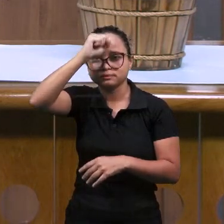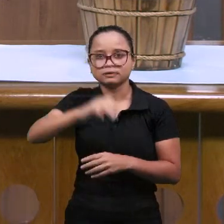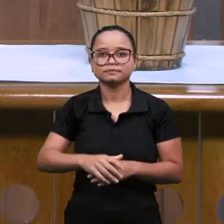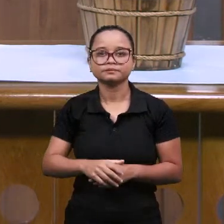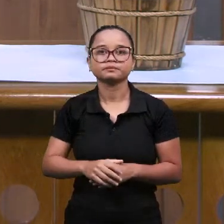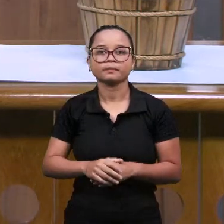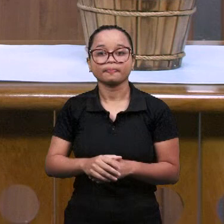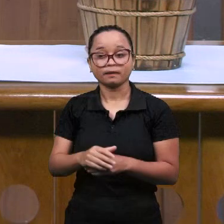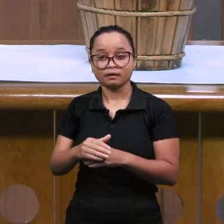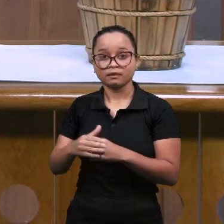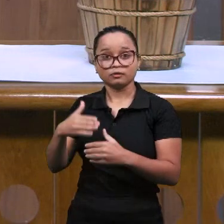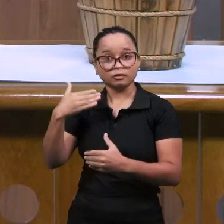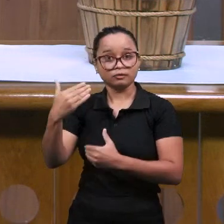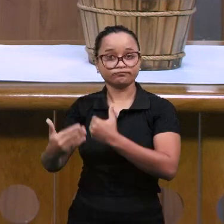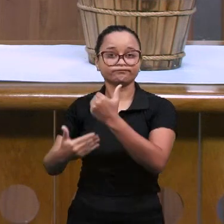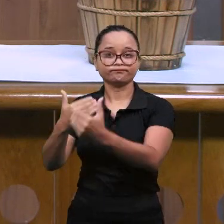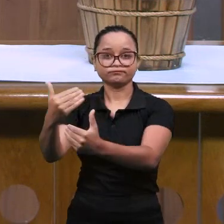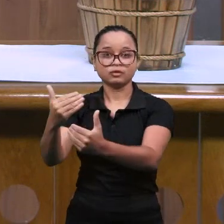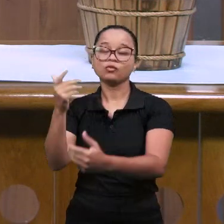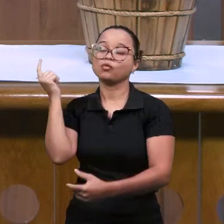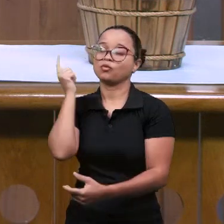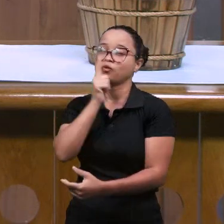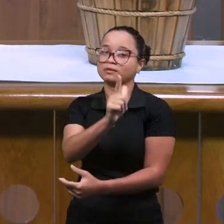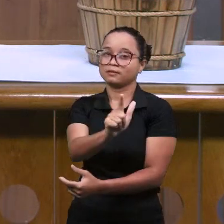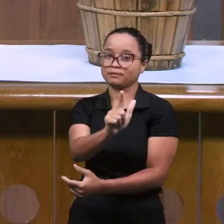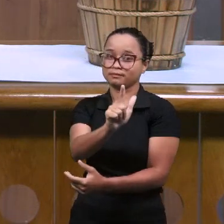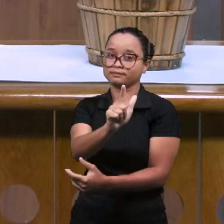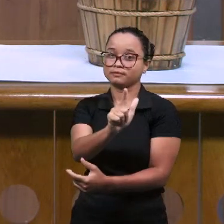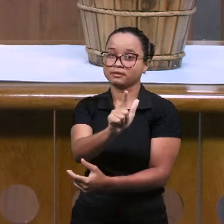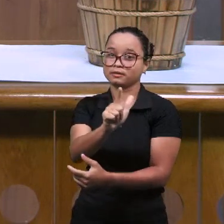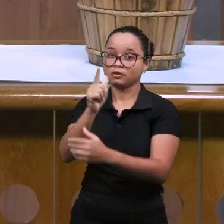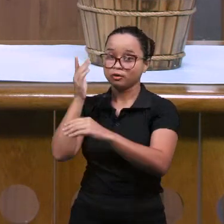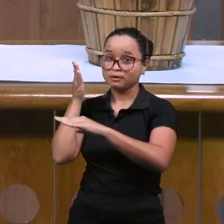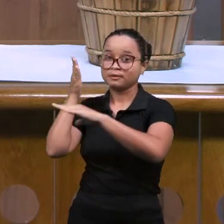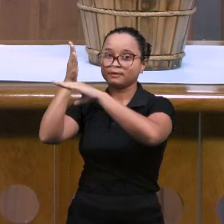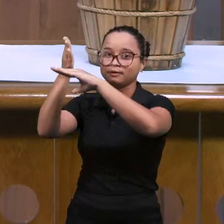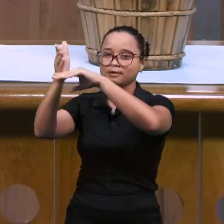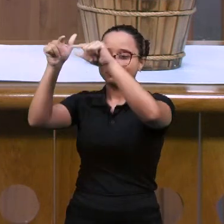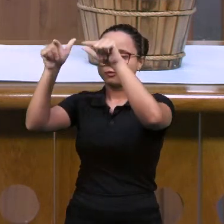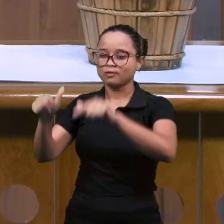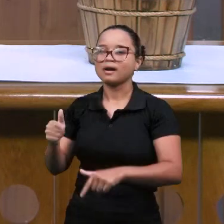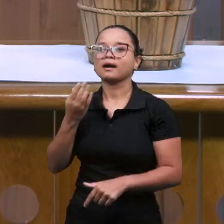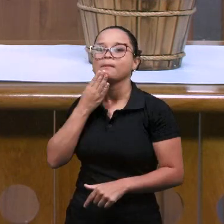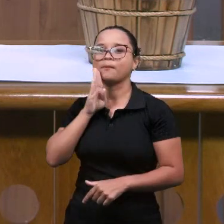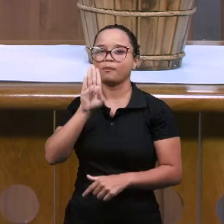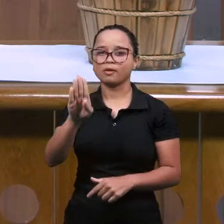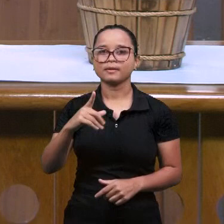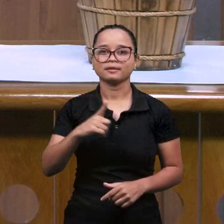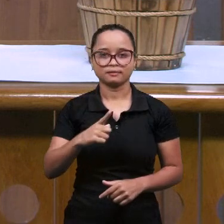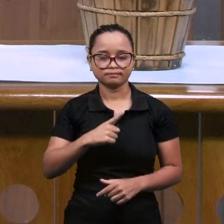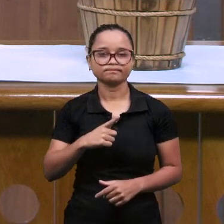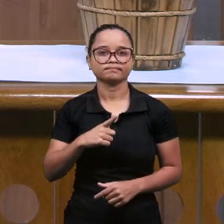partir, suivre et réussir à arriver à entrer dans la terre promise.